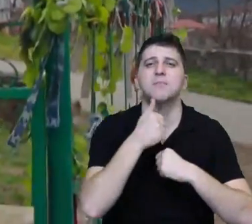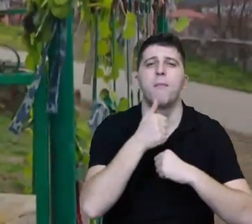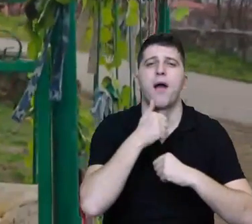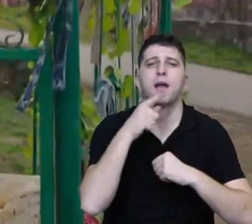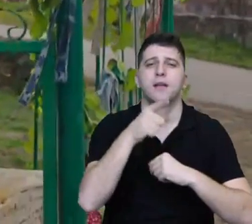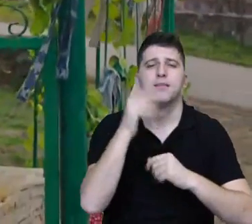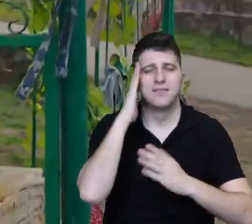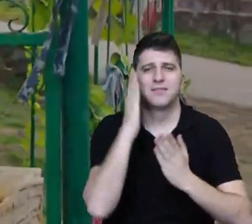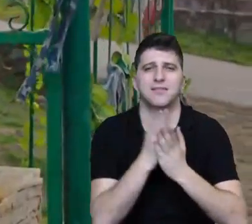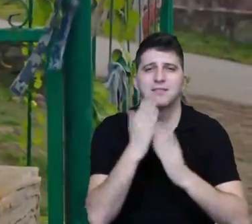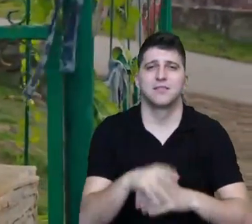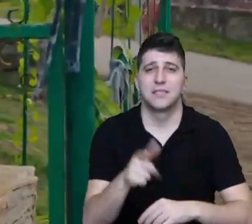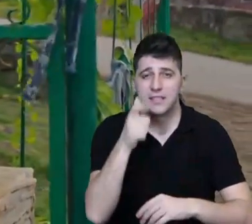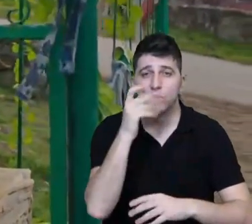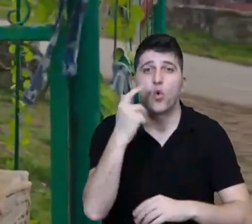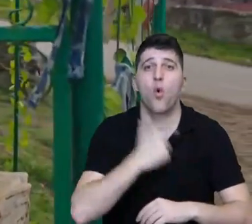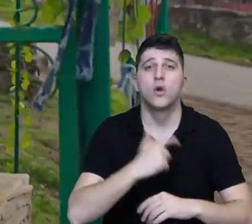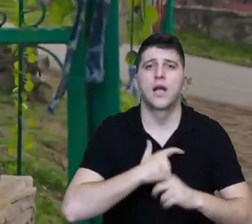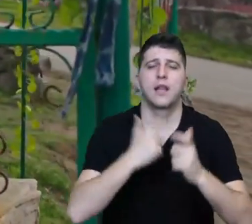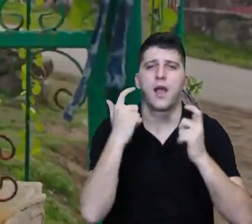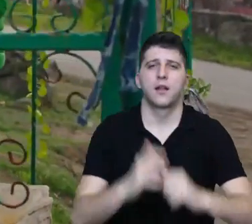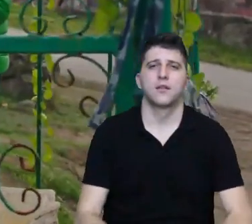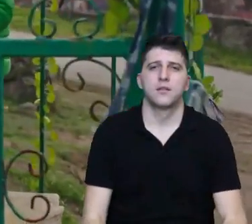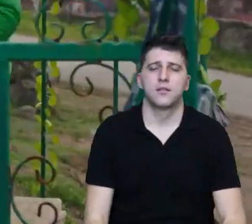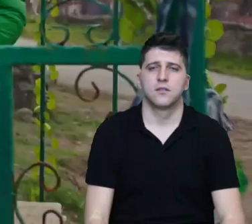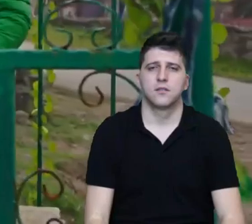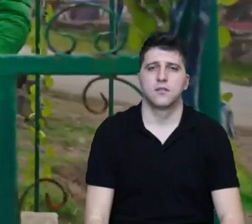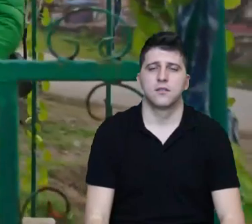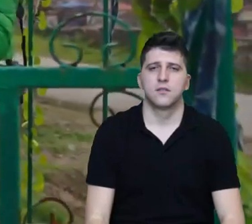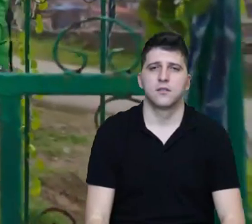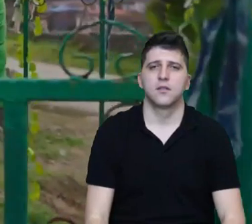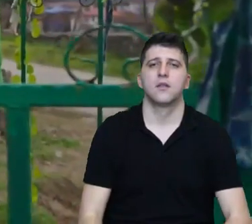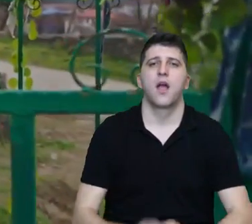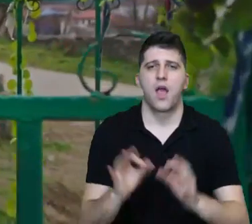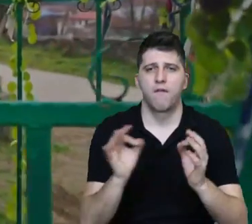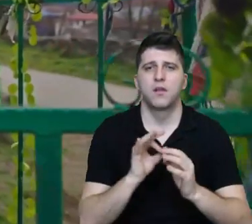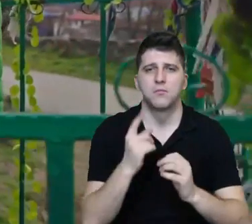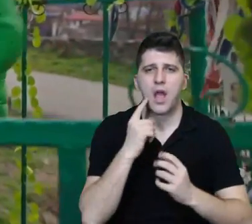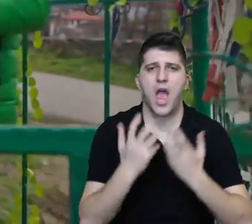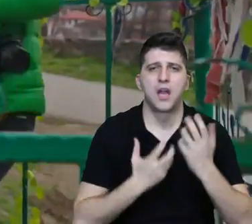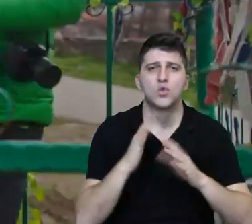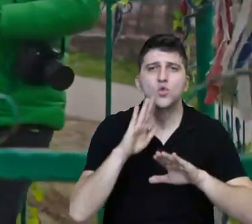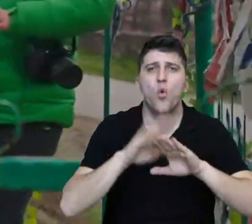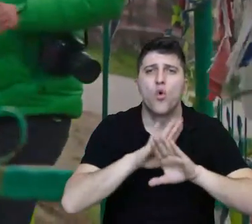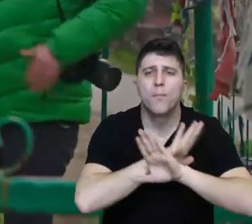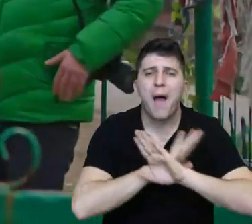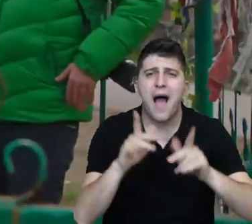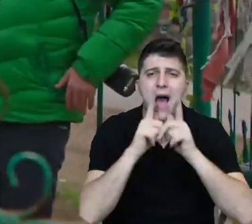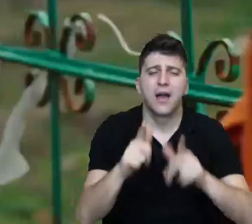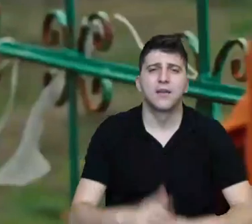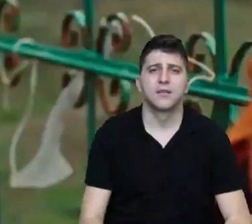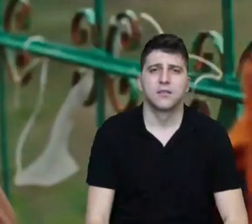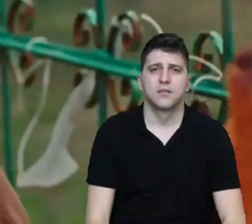Türbesi. Dikkat edin, çok özel bir yerdir. Kafesin içindeler. Evet, enerjisi değişik. Dokunma! Faruk elini